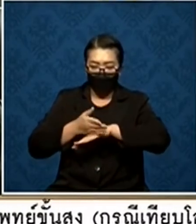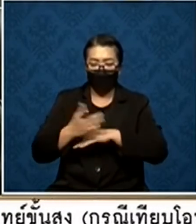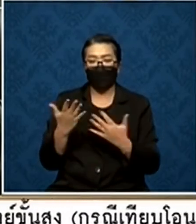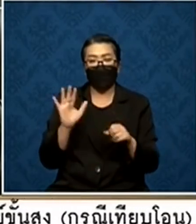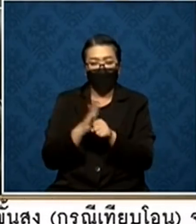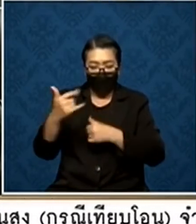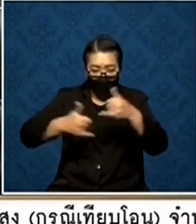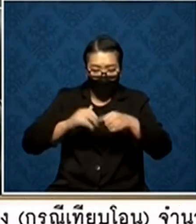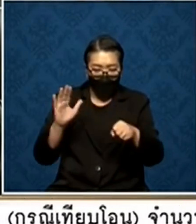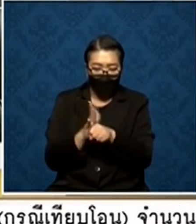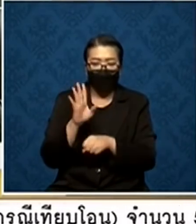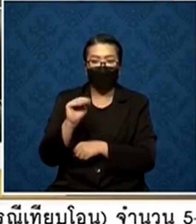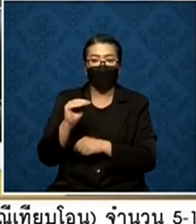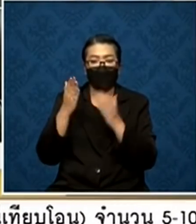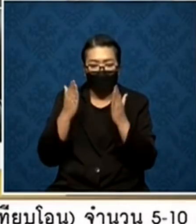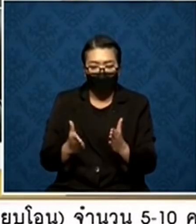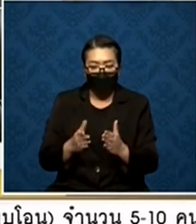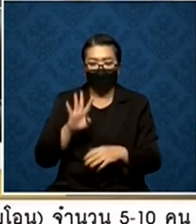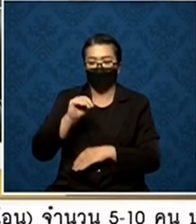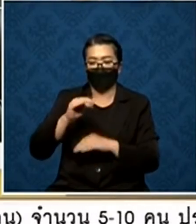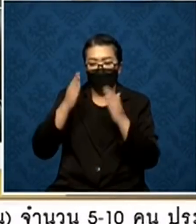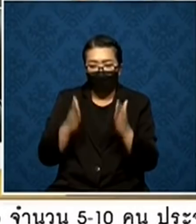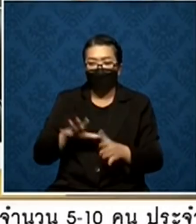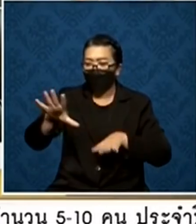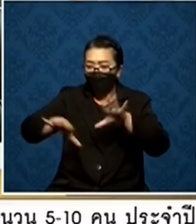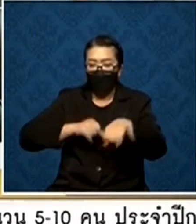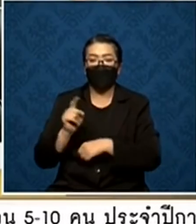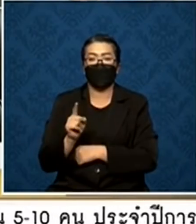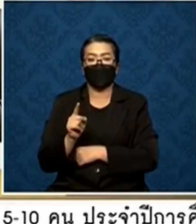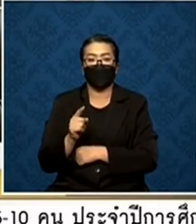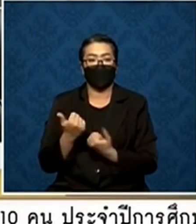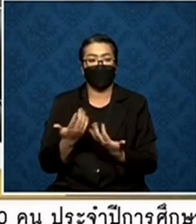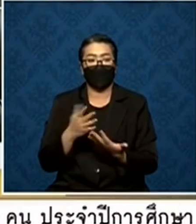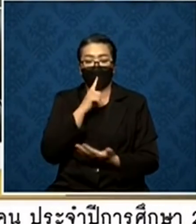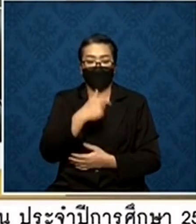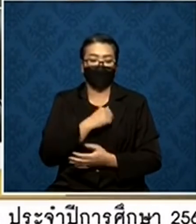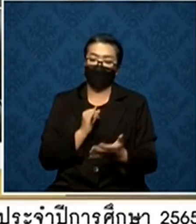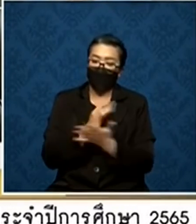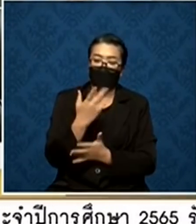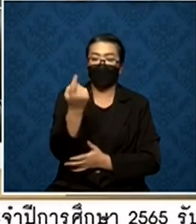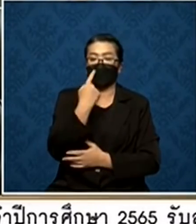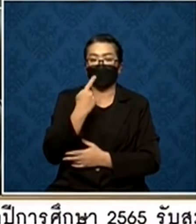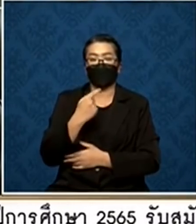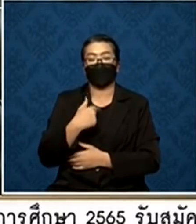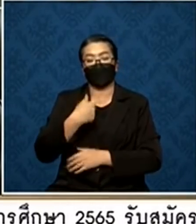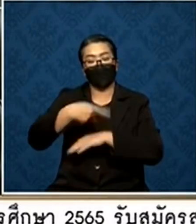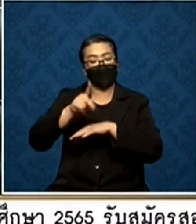กว่าจะครบองค์เนี่ยท่านจะเอามาจากไหนครับท่านประธาน ท่านไม่ใช่แล้วเวลาเราไม่ถูกใจเราก็ว่าประธานลำเอียง